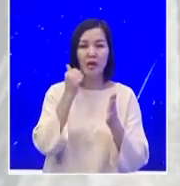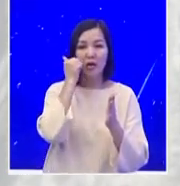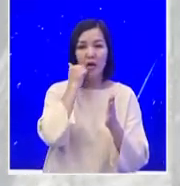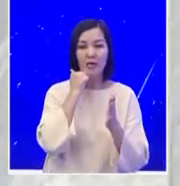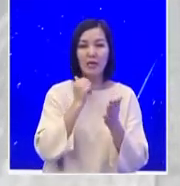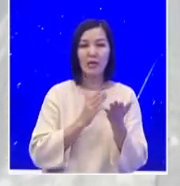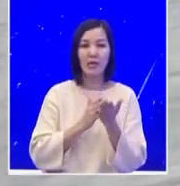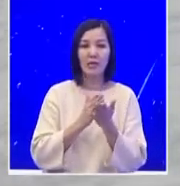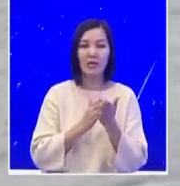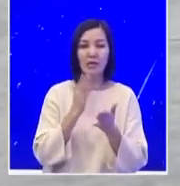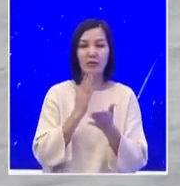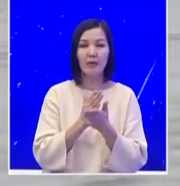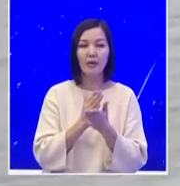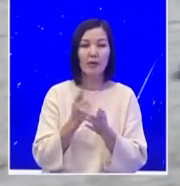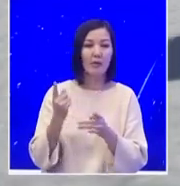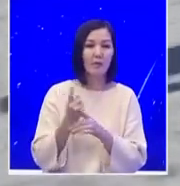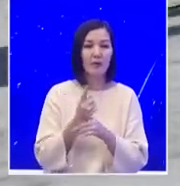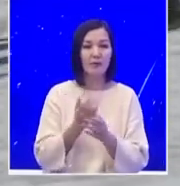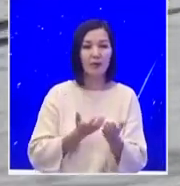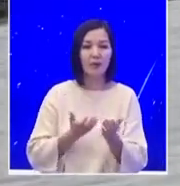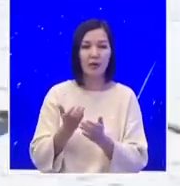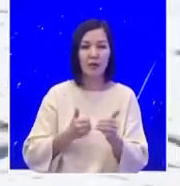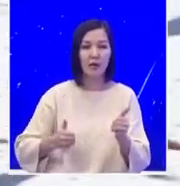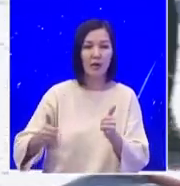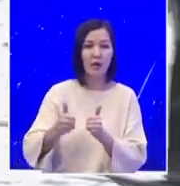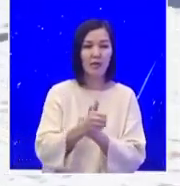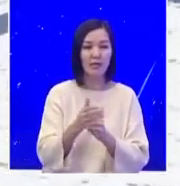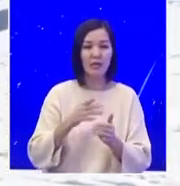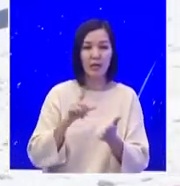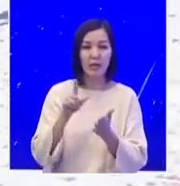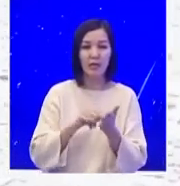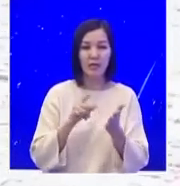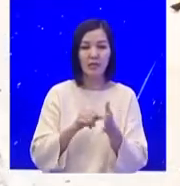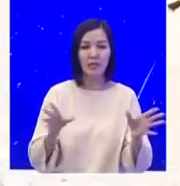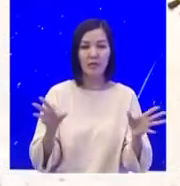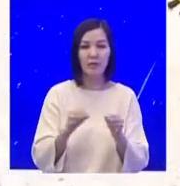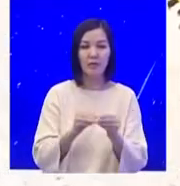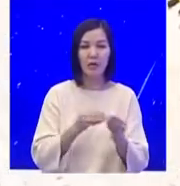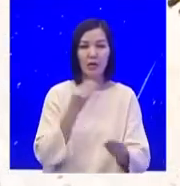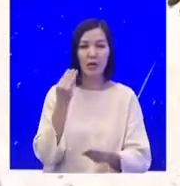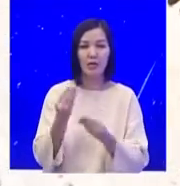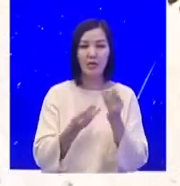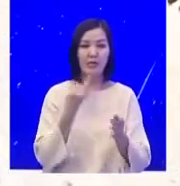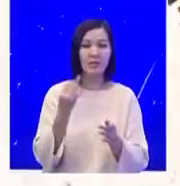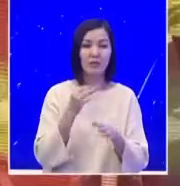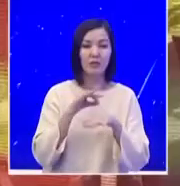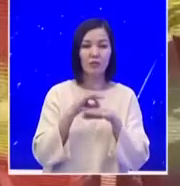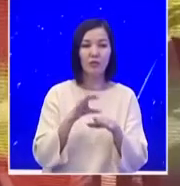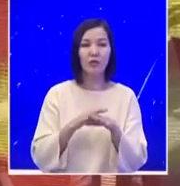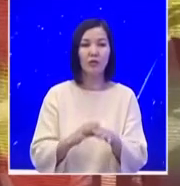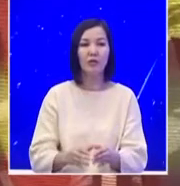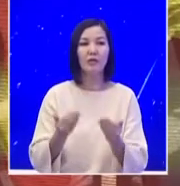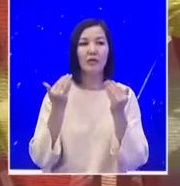де болды. Олар бәйге жолына алғашқы болып шығып, көш бастады. Зейнеткерлермен бірге жарыс көрігі де қыза түсті.